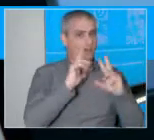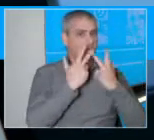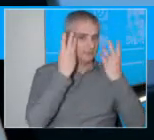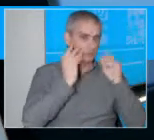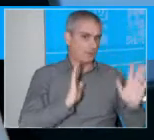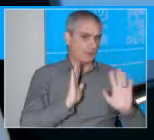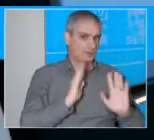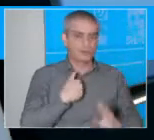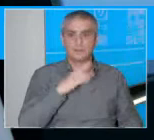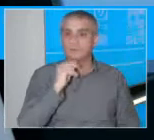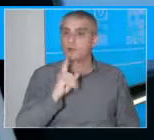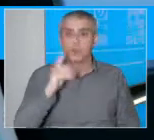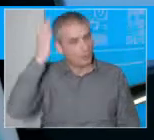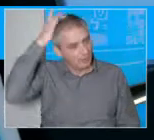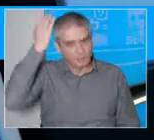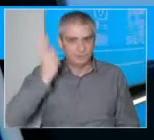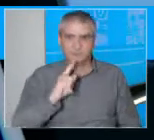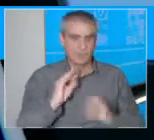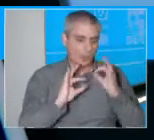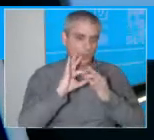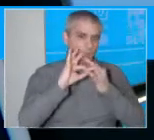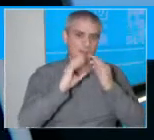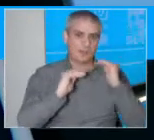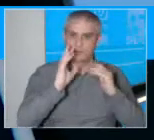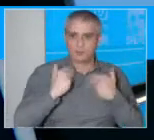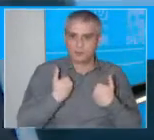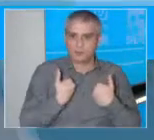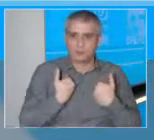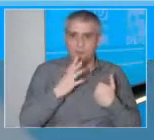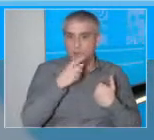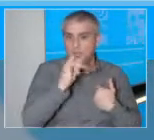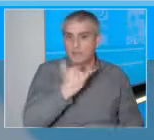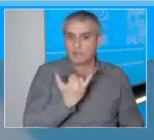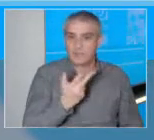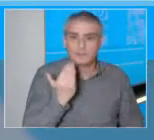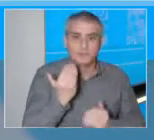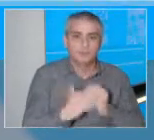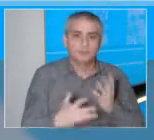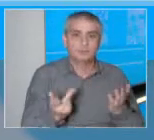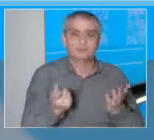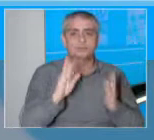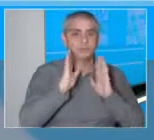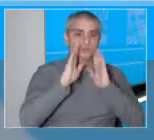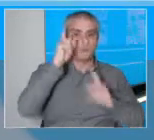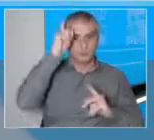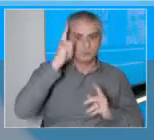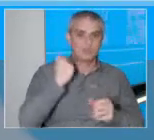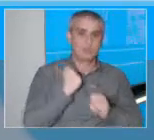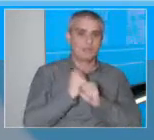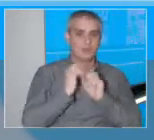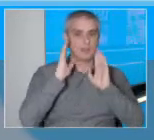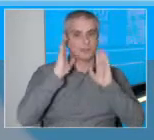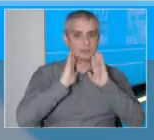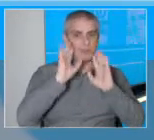מדבר על אנשים מיומיים. אנחנו, קודם כל כיפה, אתה יודע, זה לא מדד לשום דבר, גם לא אצלי, לא יודע, אולי אצלכם כן, בסוף זה של שירת שמיים, של עבודת השם באמת,